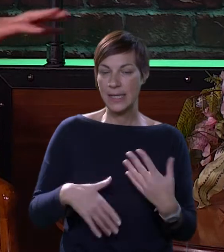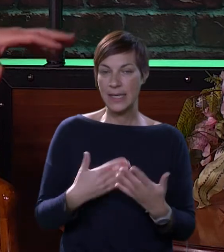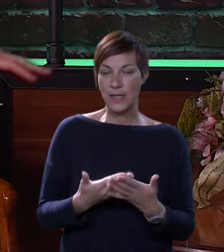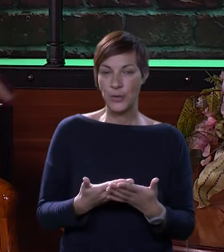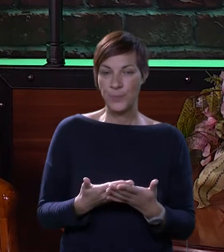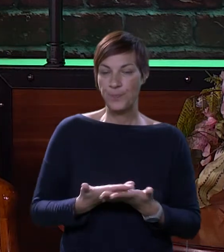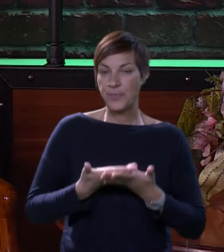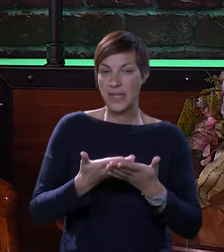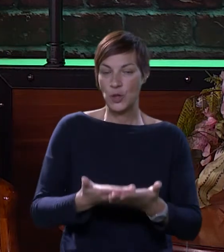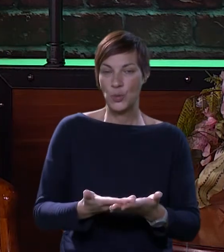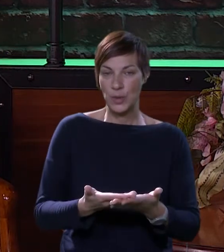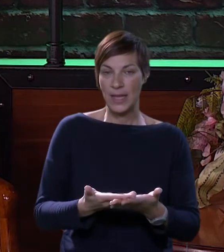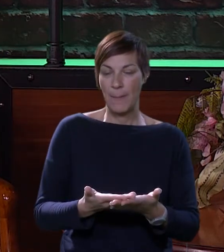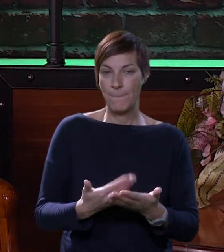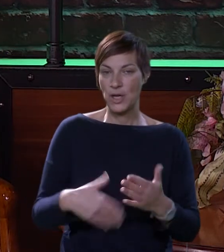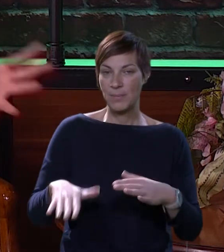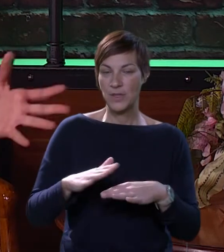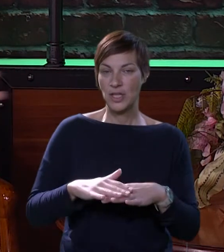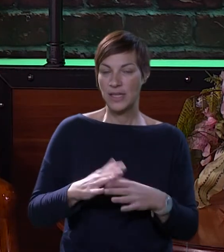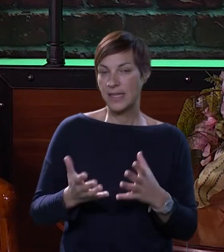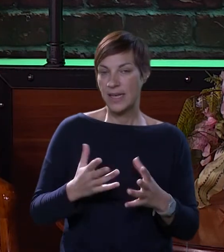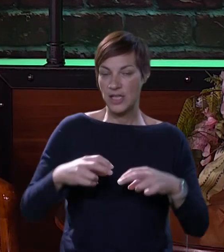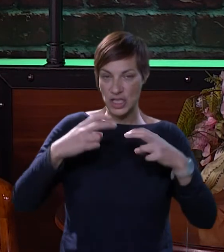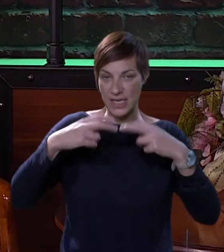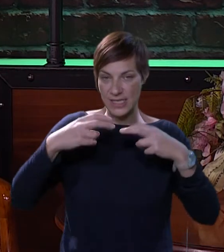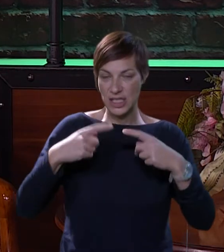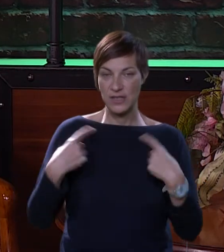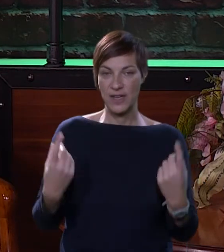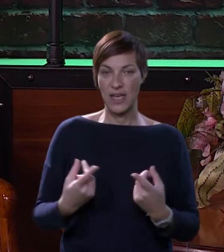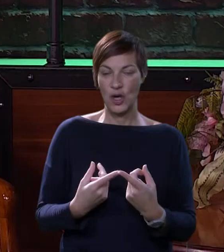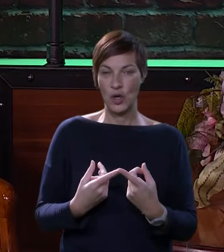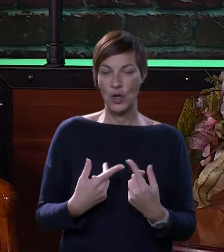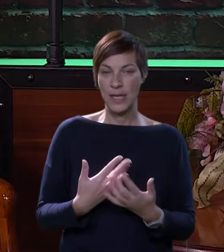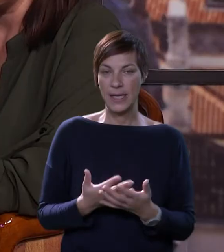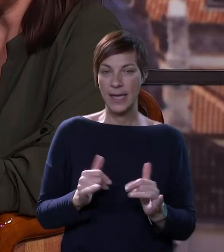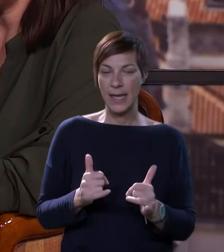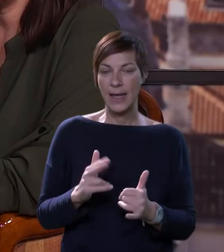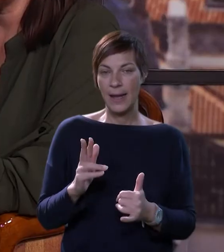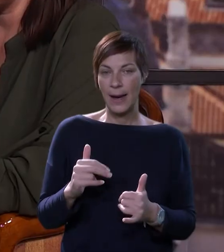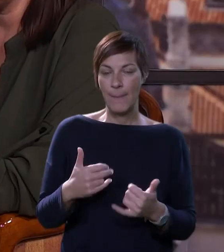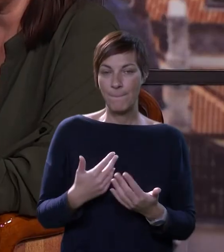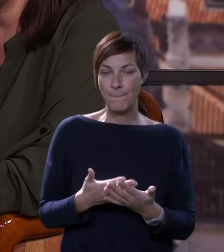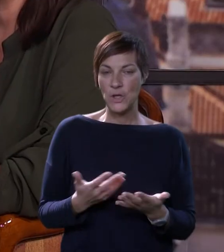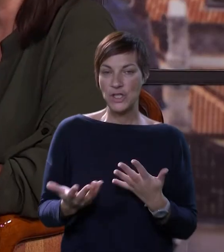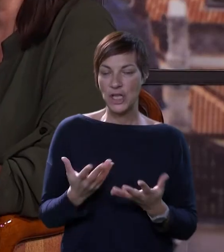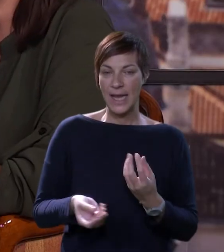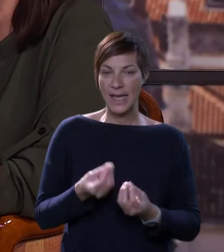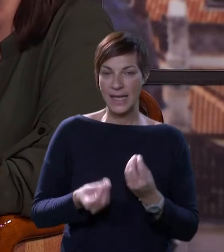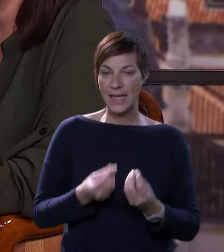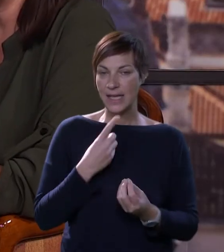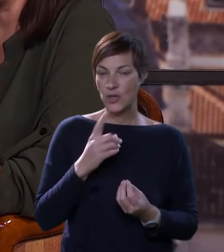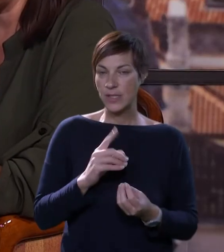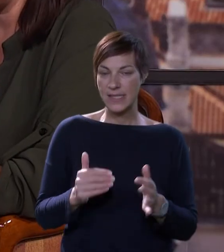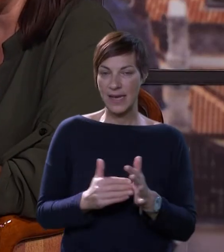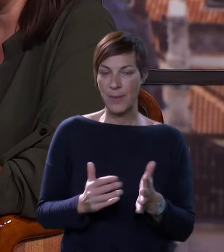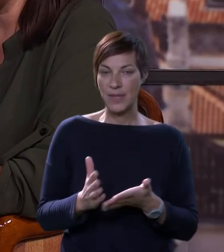krajeva nudimo im i te dodatne načine istraživanja okoline. Je li postoji neke igračke koje se